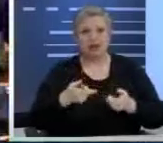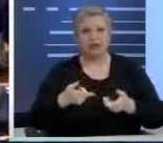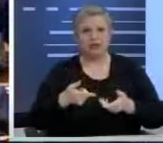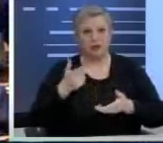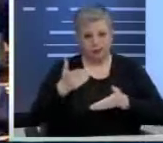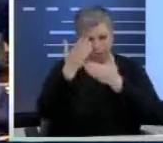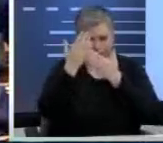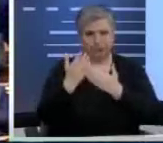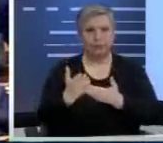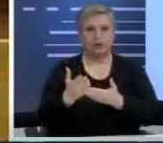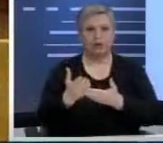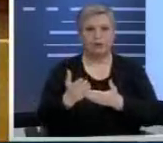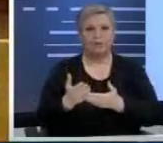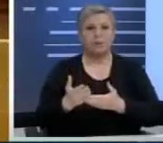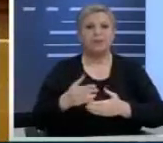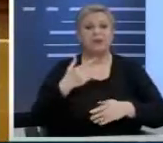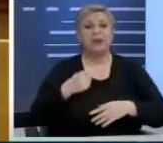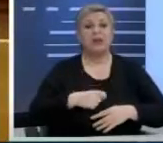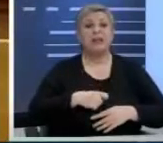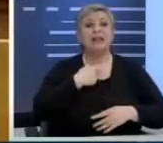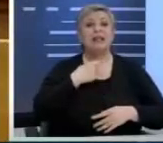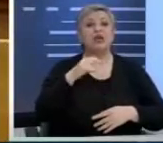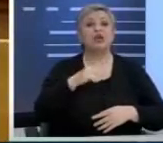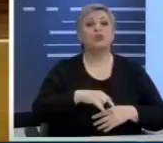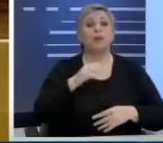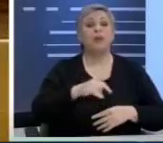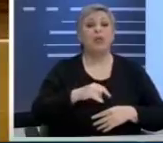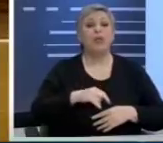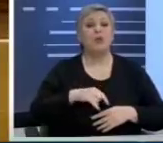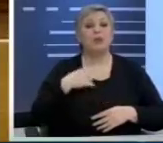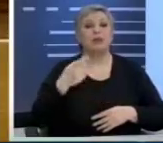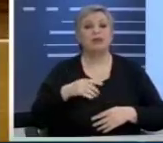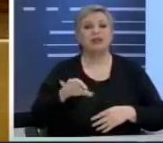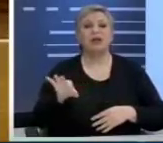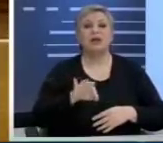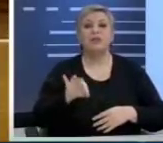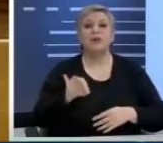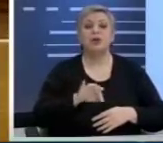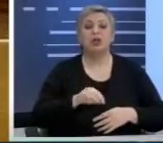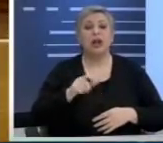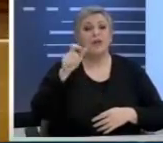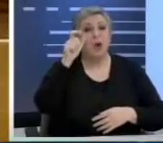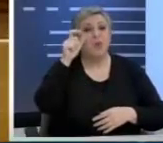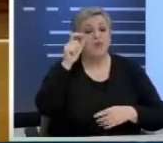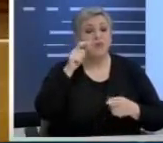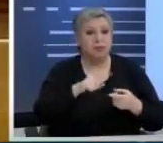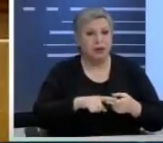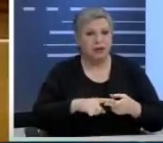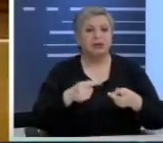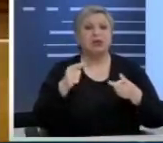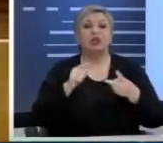Αυτός, ο κύριος Παπαδόπουλος, ήταν επιλογή του κύριου Σαμαρά. Ο κύριος Τσάκωνας είναι δημόσιος